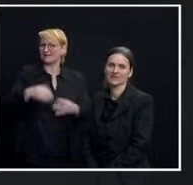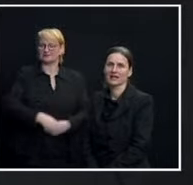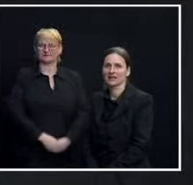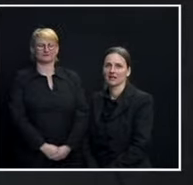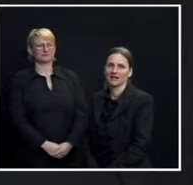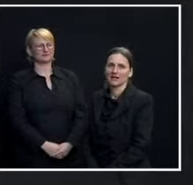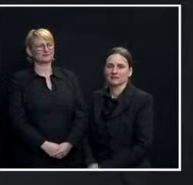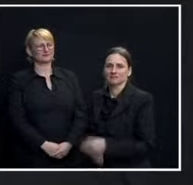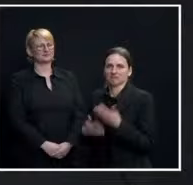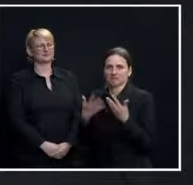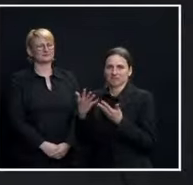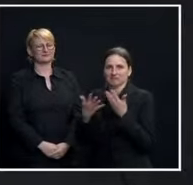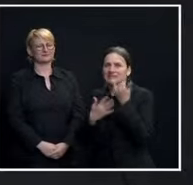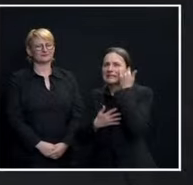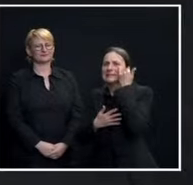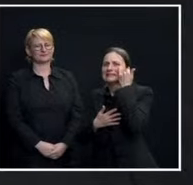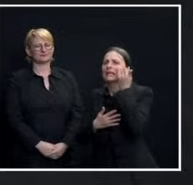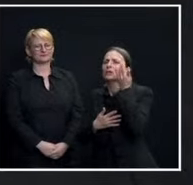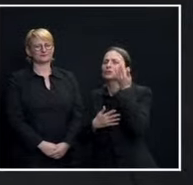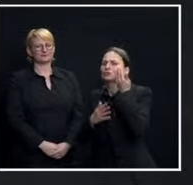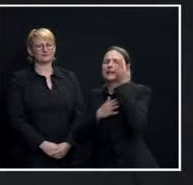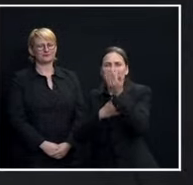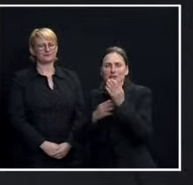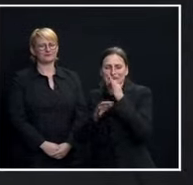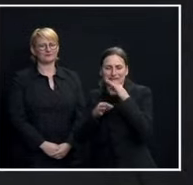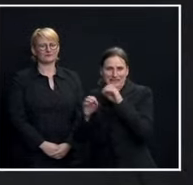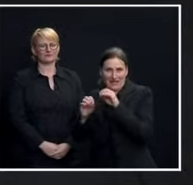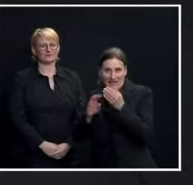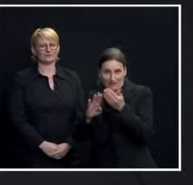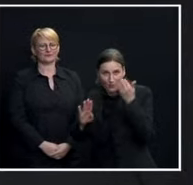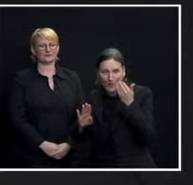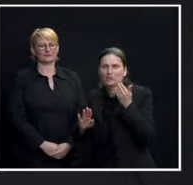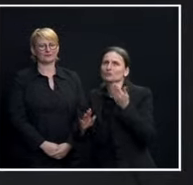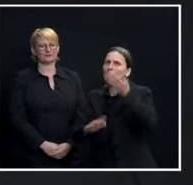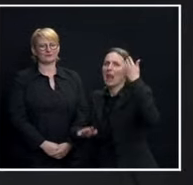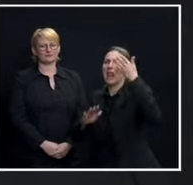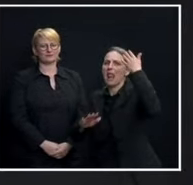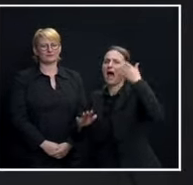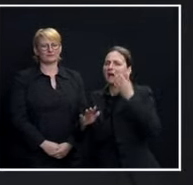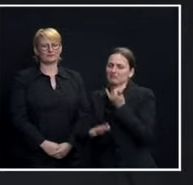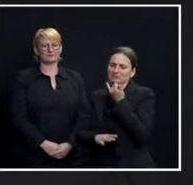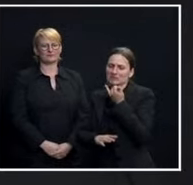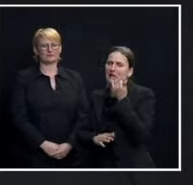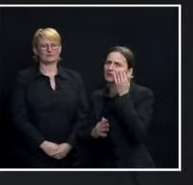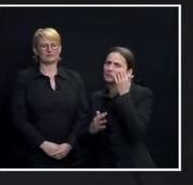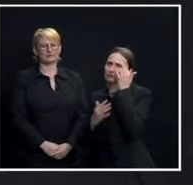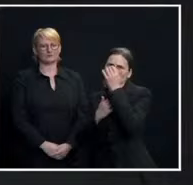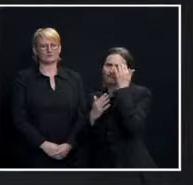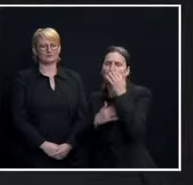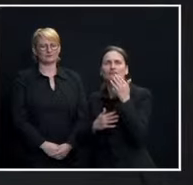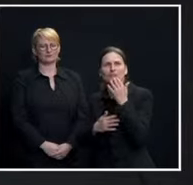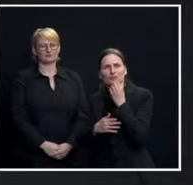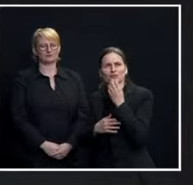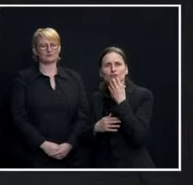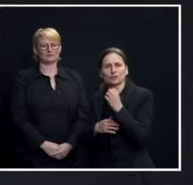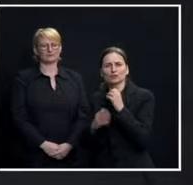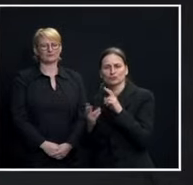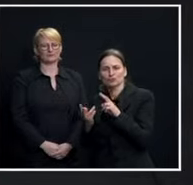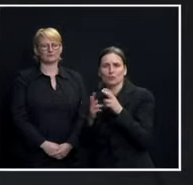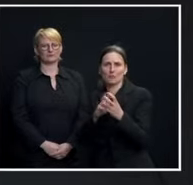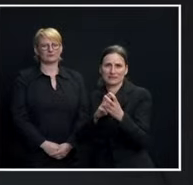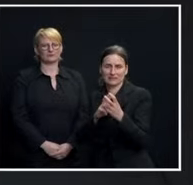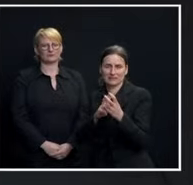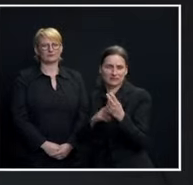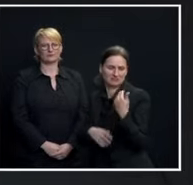immer mehr zugespitzt, die Idee, wir kommen nachher nochmal darauf zu sprechen, die waberte schon so in den letzten Jahren bei mir. Und eigentlich